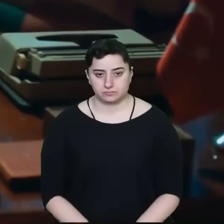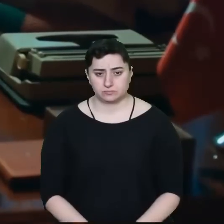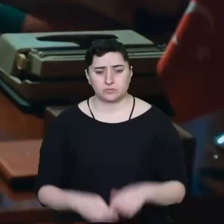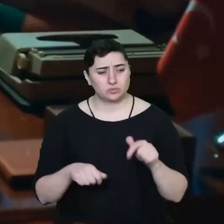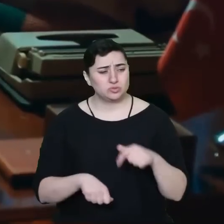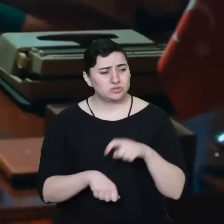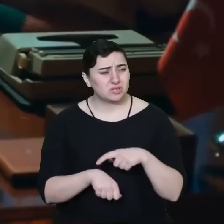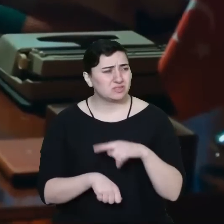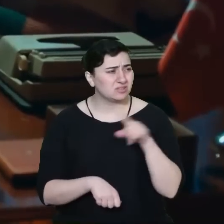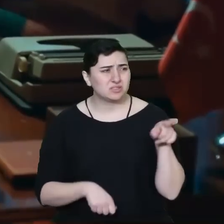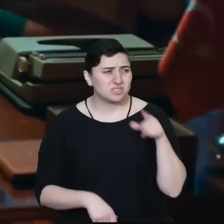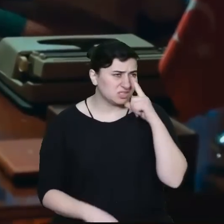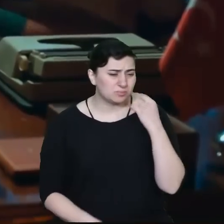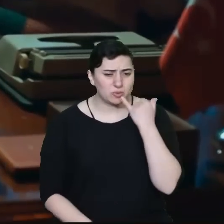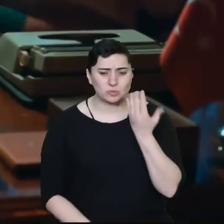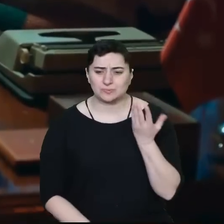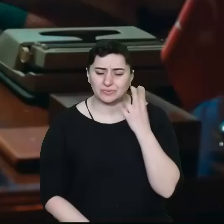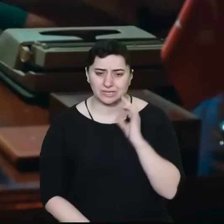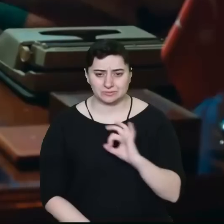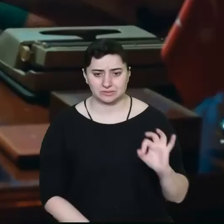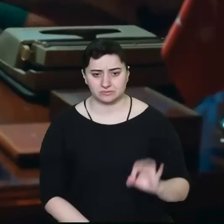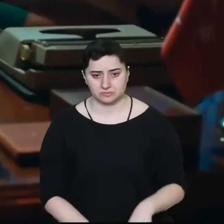Ya bu saatte hangi münasebetsiz bu?